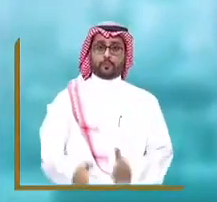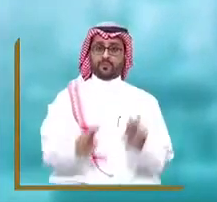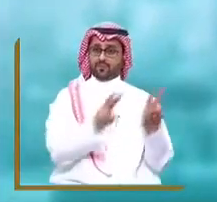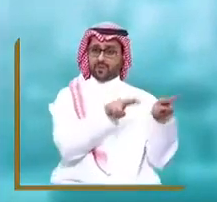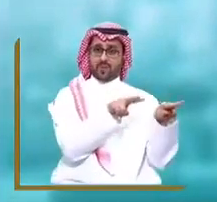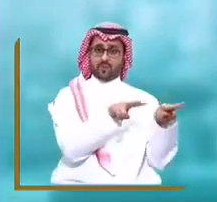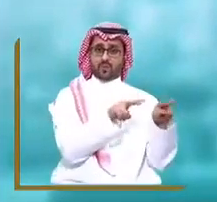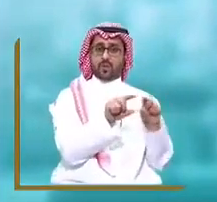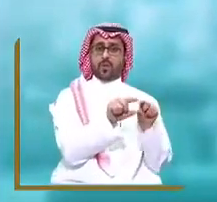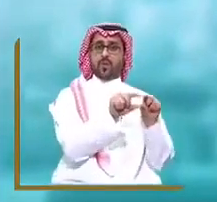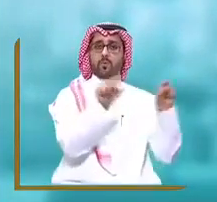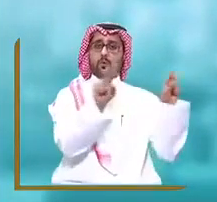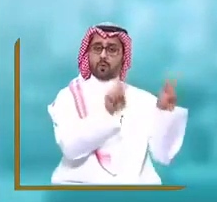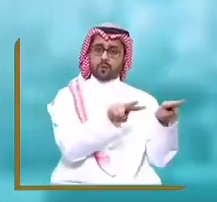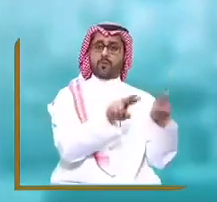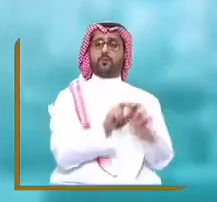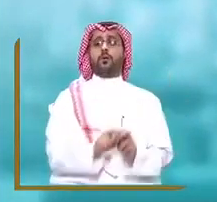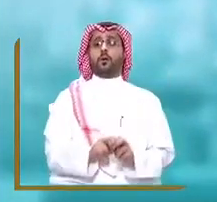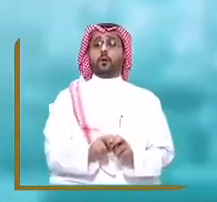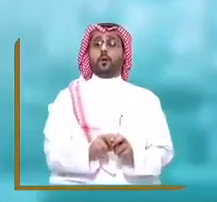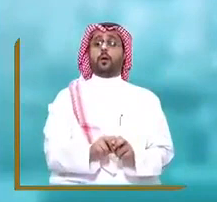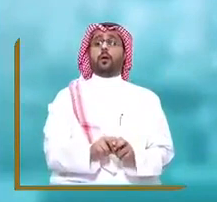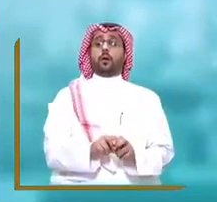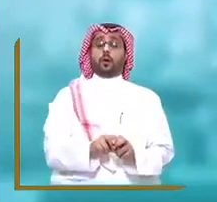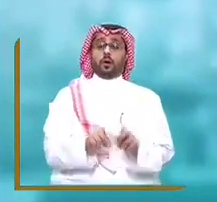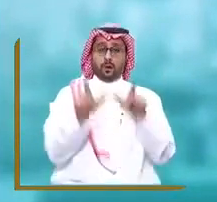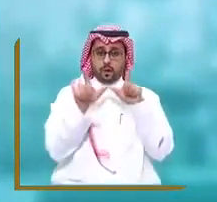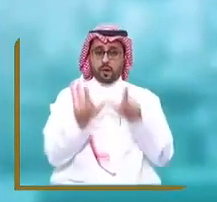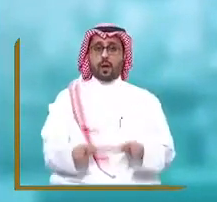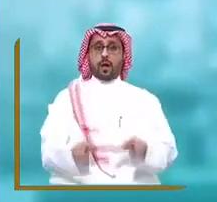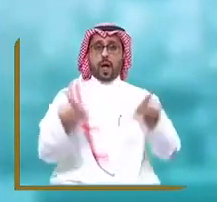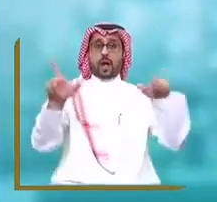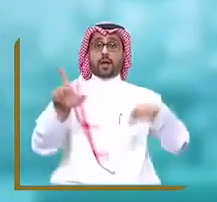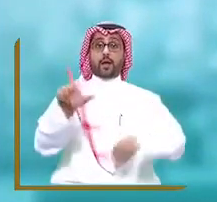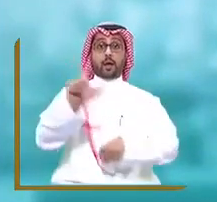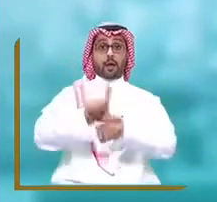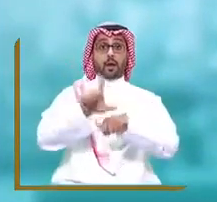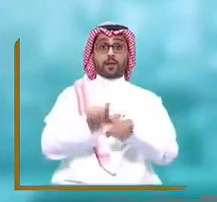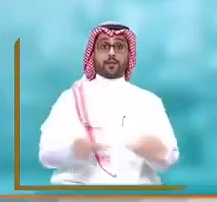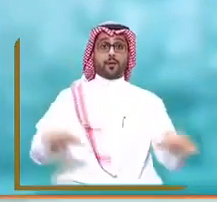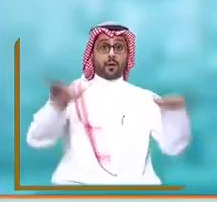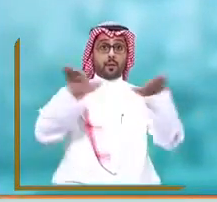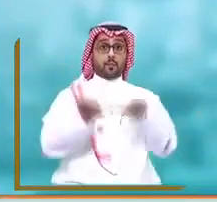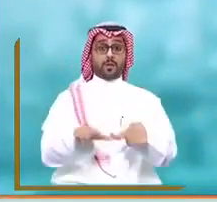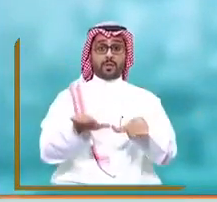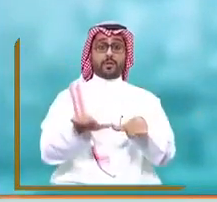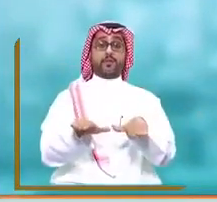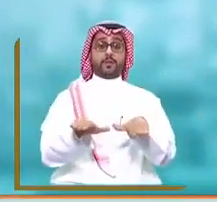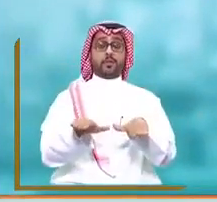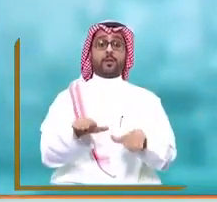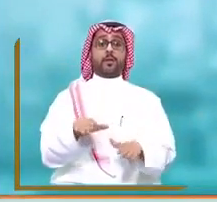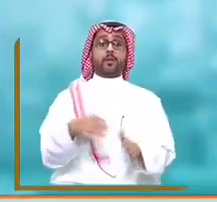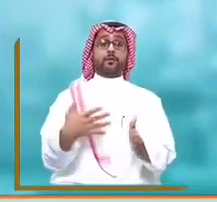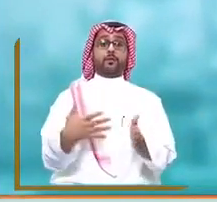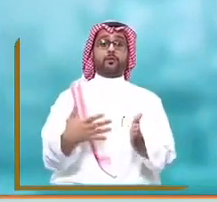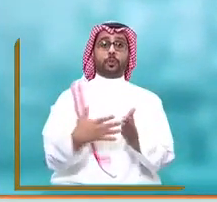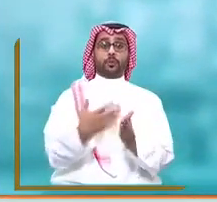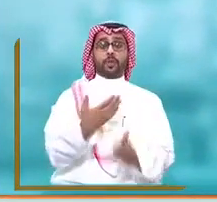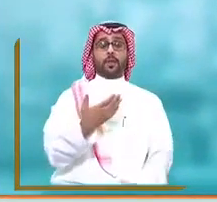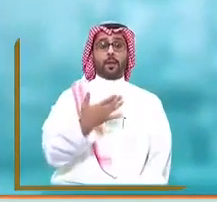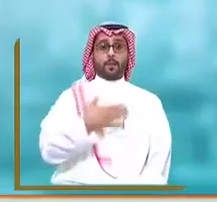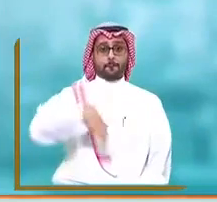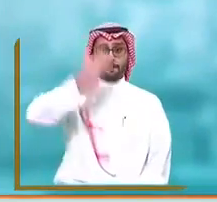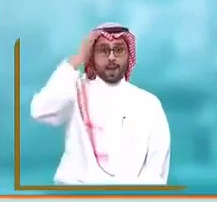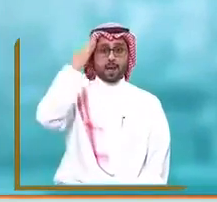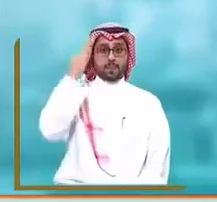وعلى هامش المنتدى السعودي للثورة الصناعية الرابعة، أعلن رئيس مجلس إدارة مدينة الملك عبد العزيز للعلوم والتقنية المهندس